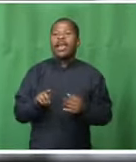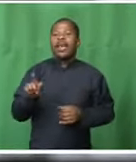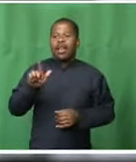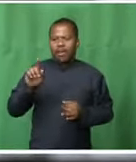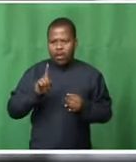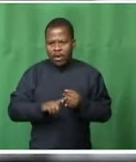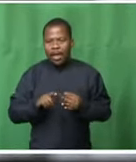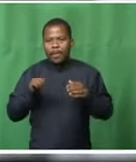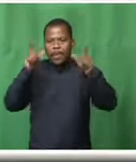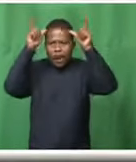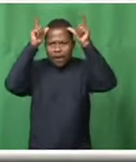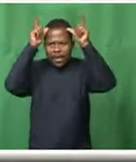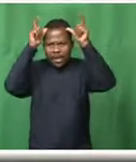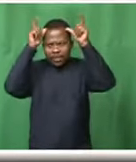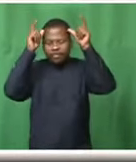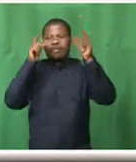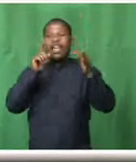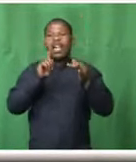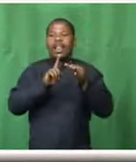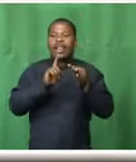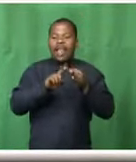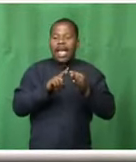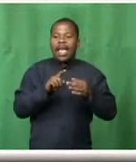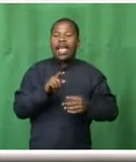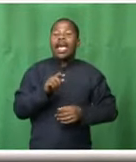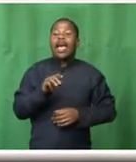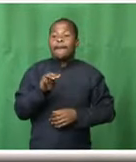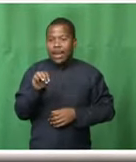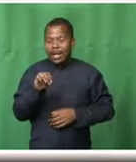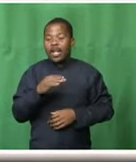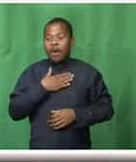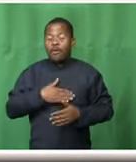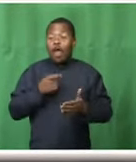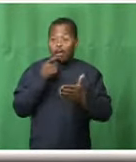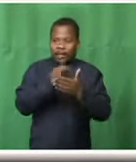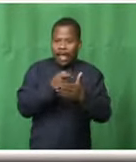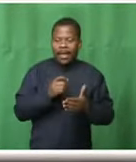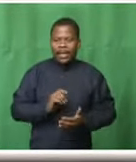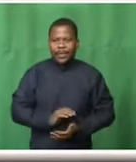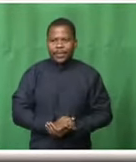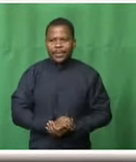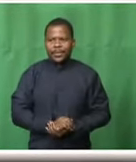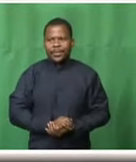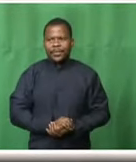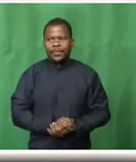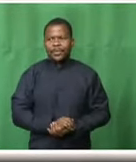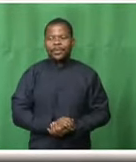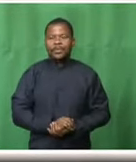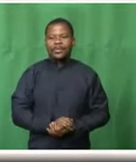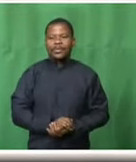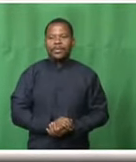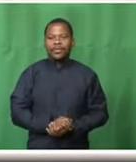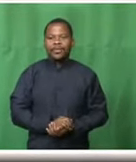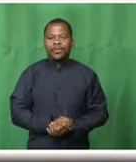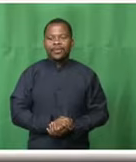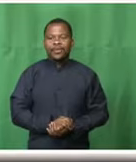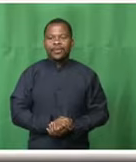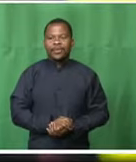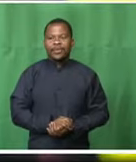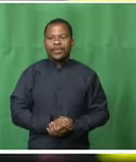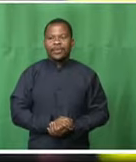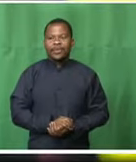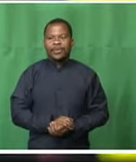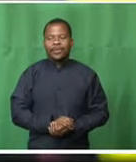United, Real Madrid onke afisile kuthenga yena Bellingham. Lobekile umsakade Eswatini TV kutemidlalo